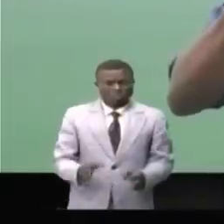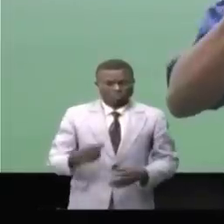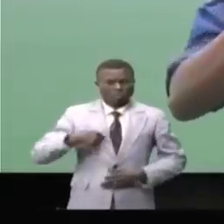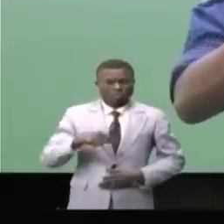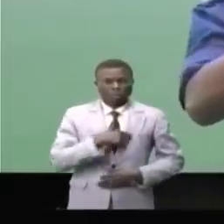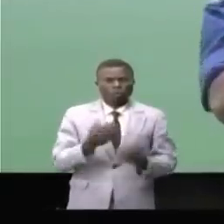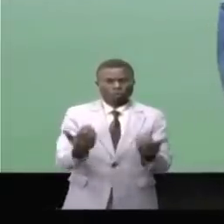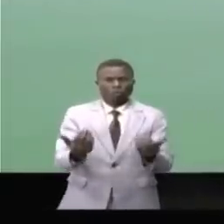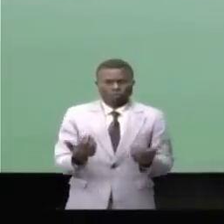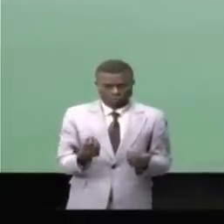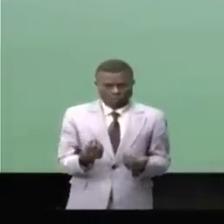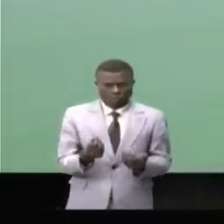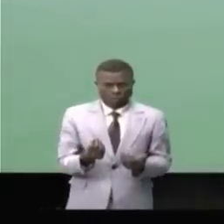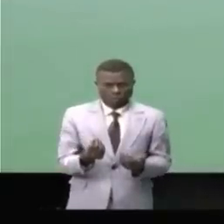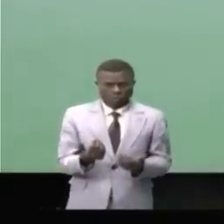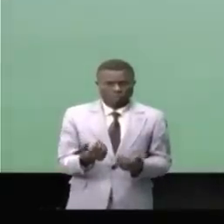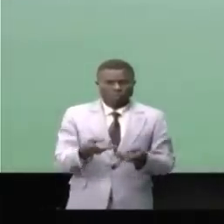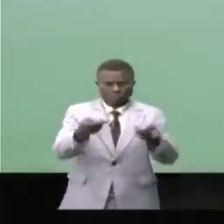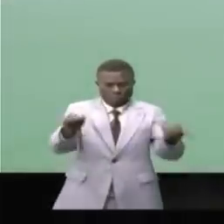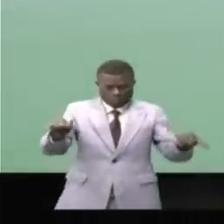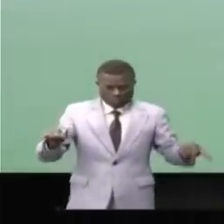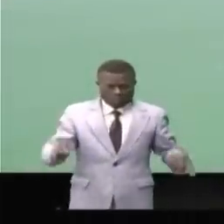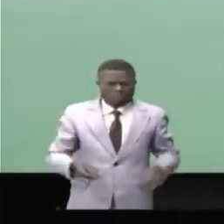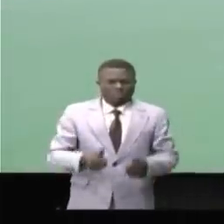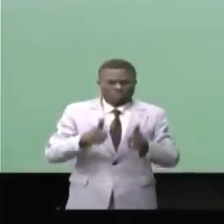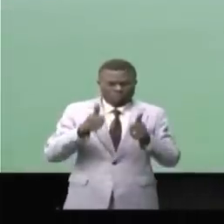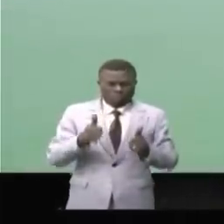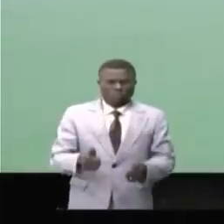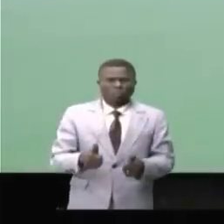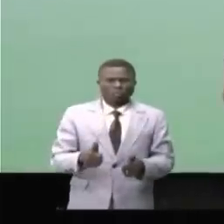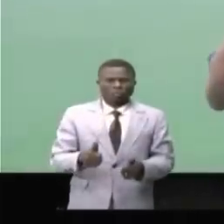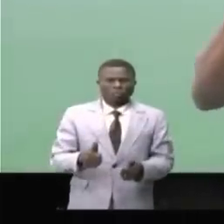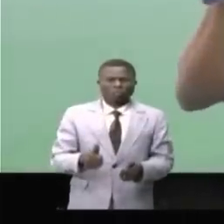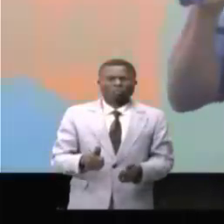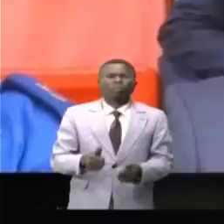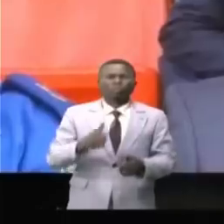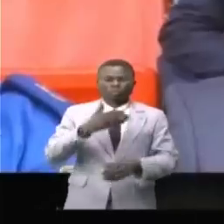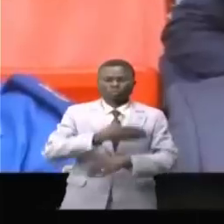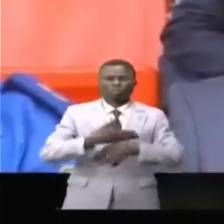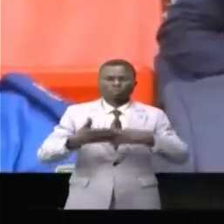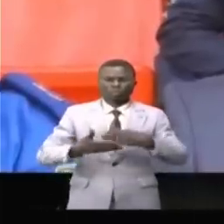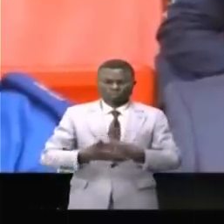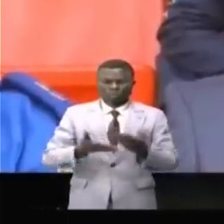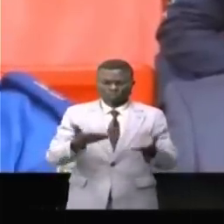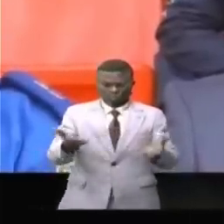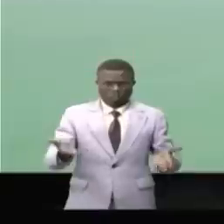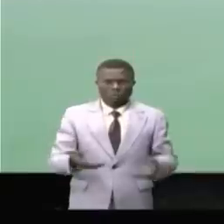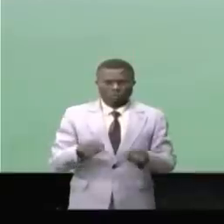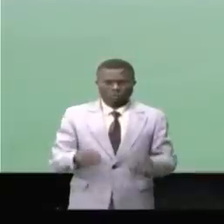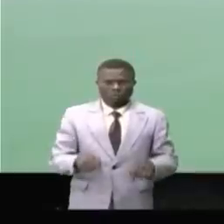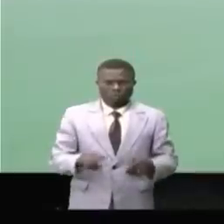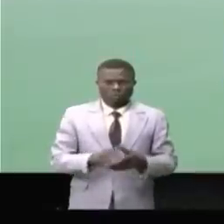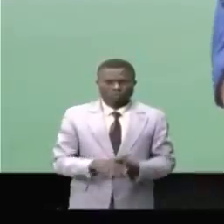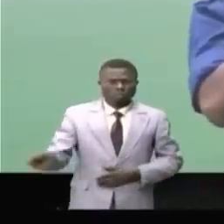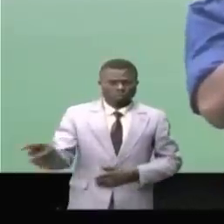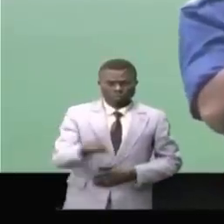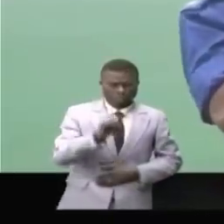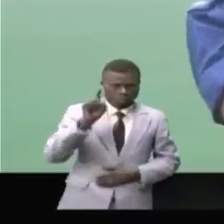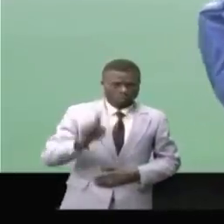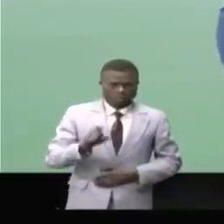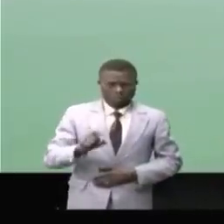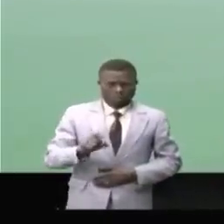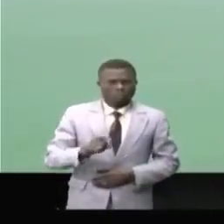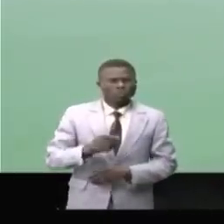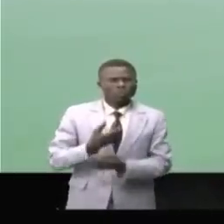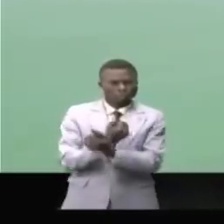que ce beau bijou soit érigé dans cet endroit. Vous devez prendre cet